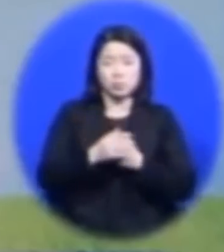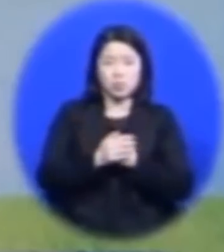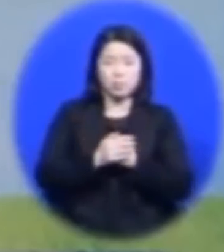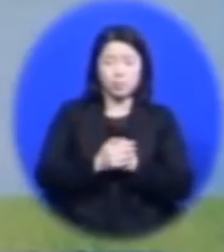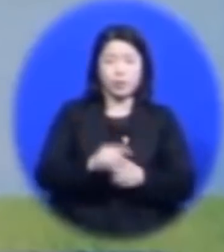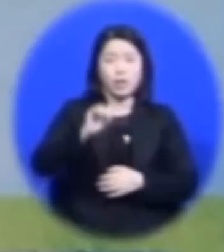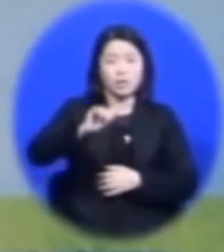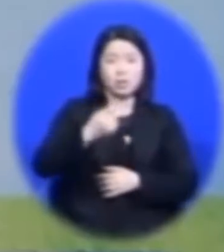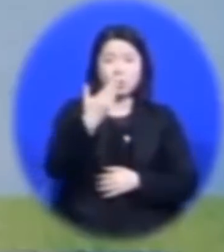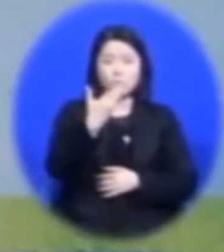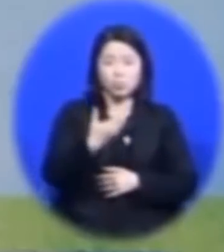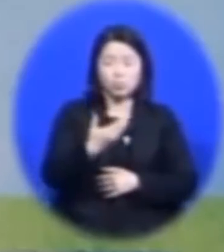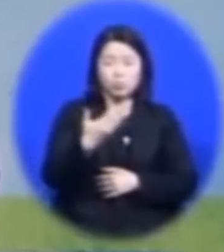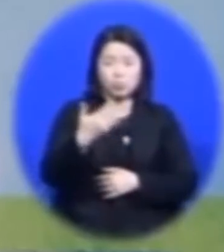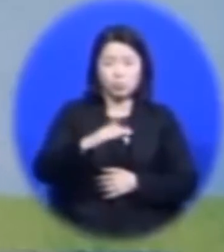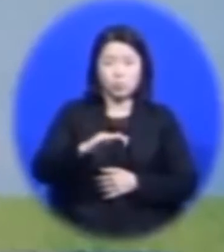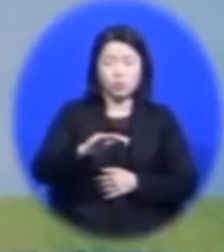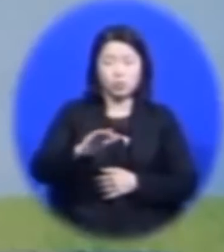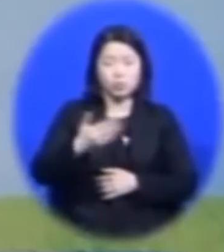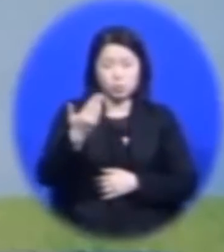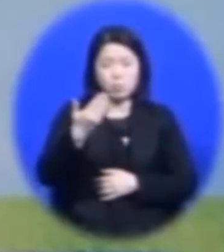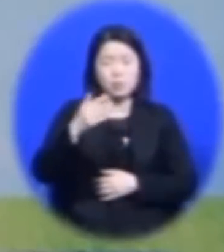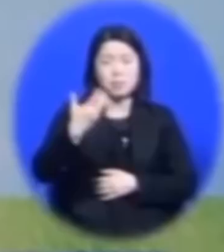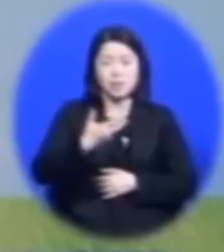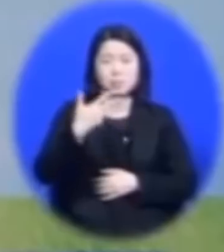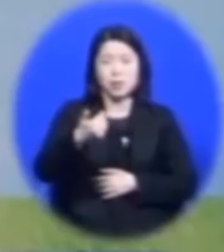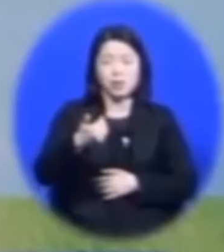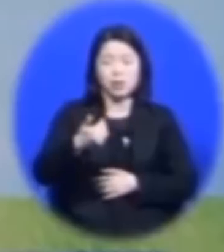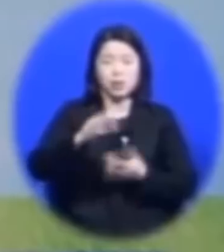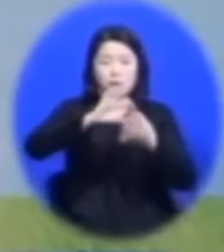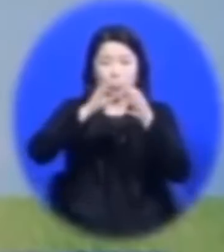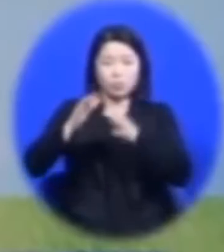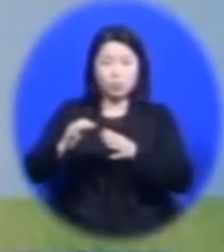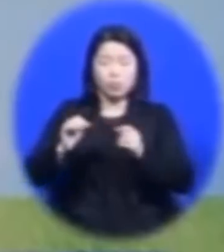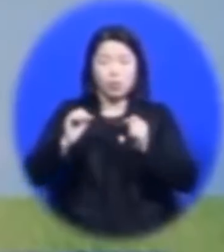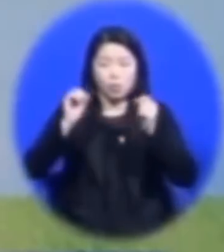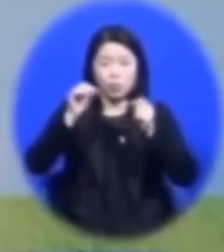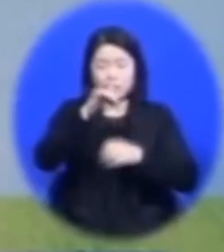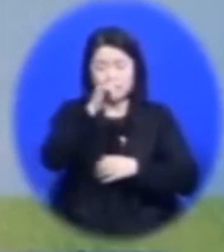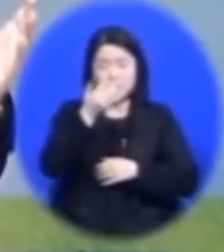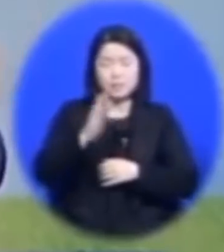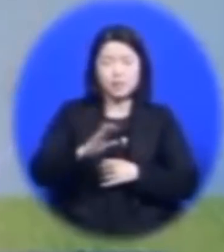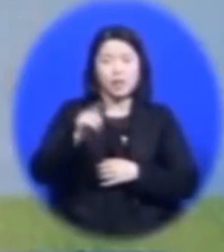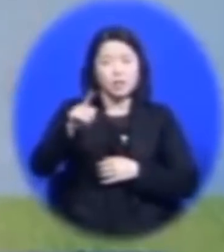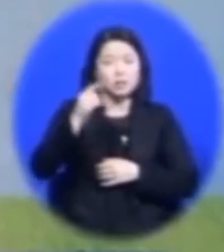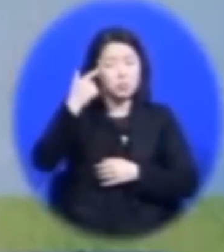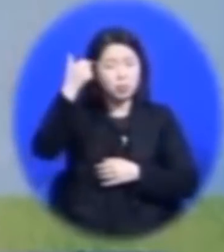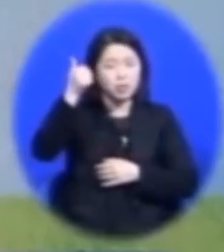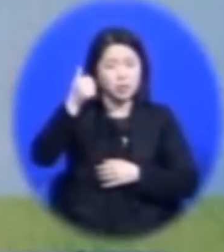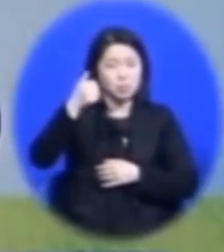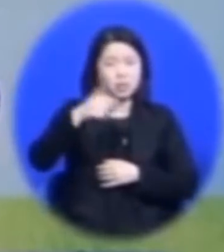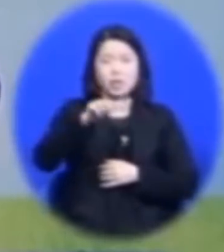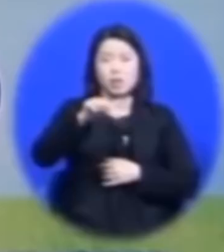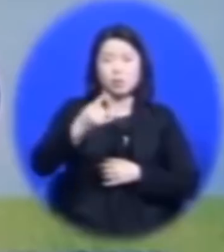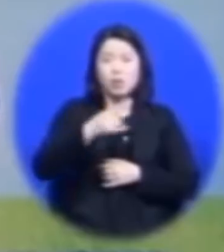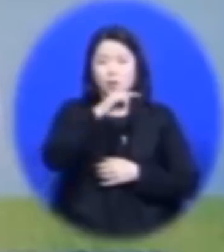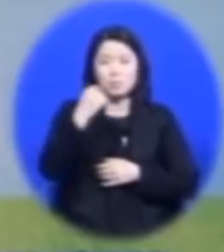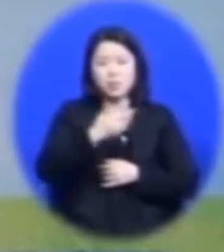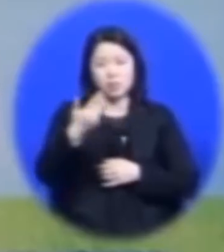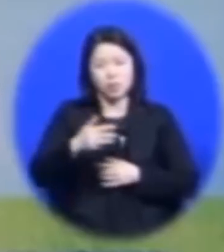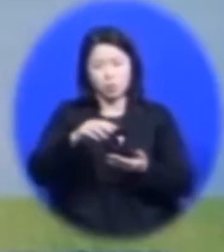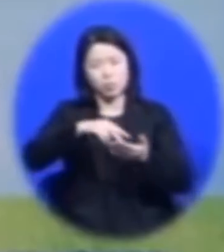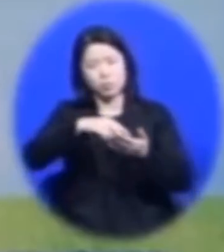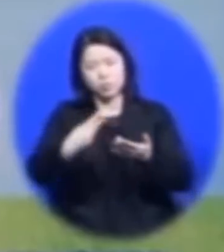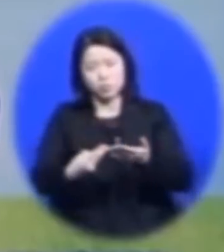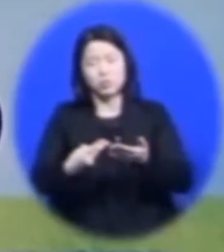1988년 서울 올림픽이 열리던 그 해에 윤 덕소 목사님이 뇌출혈로 쓰러져 짓입니다 그리고 3년 동안